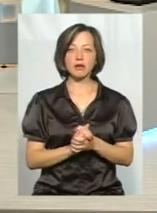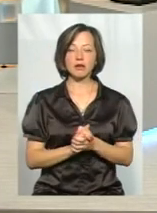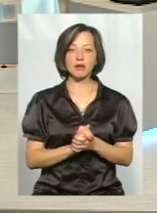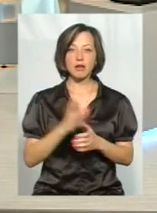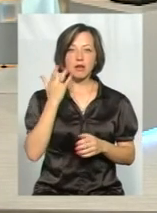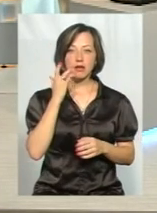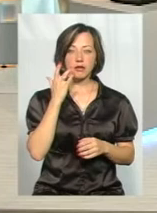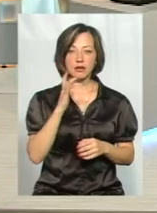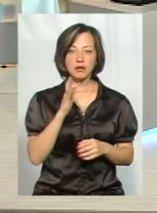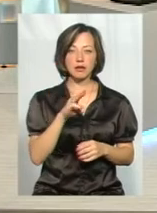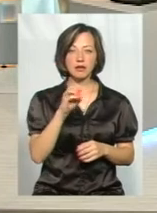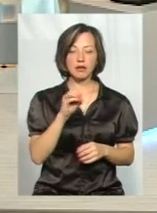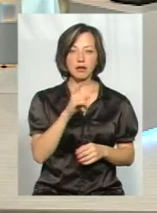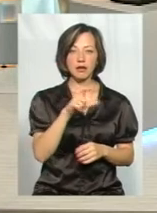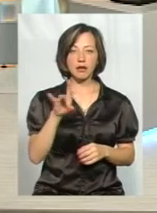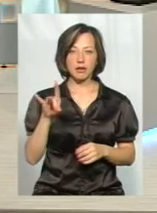американський стафширський тер'єр.